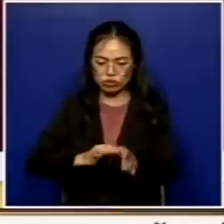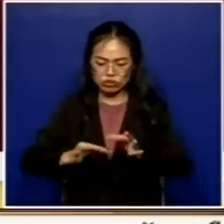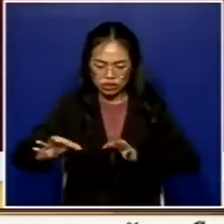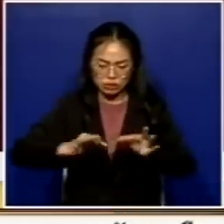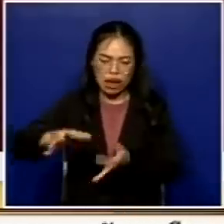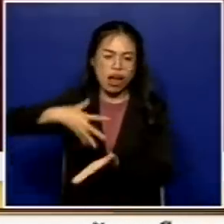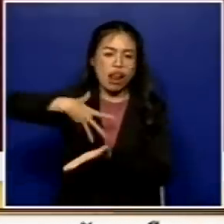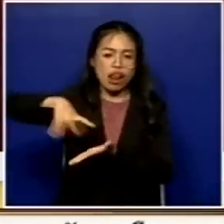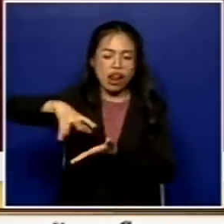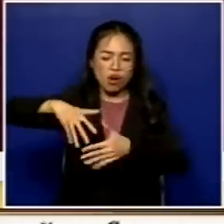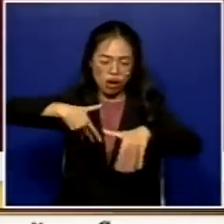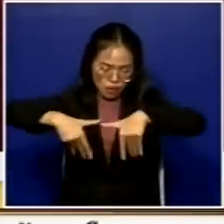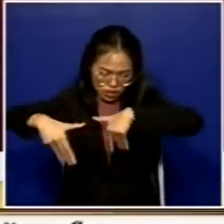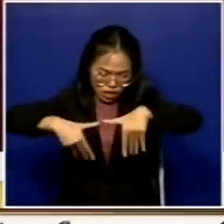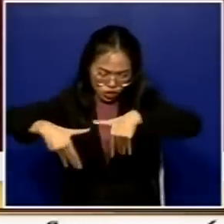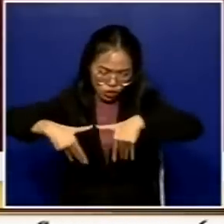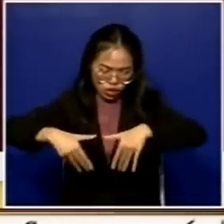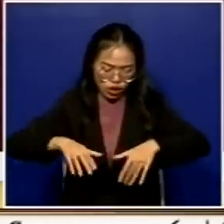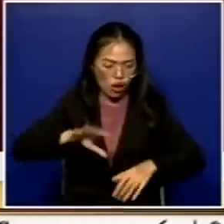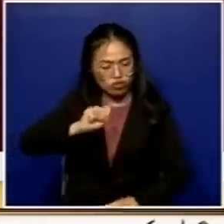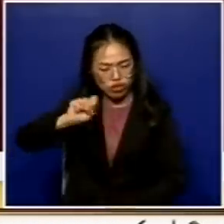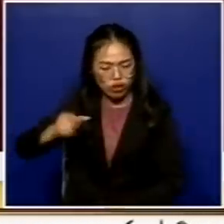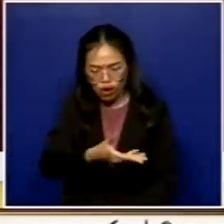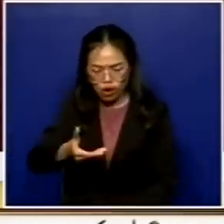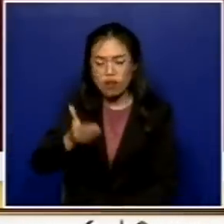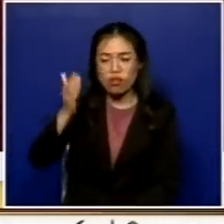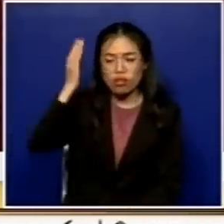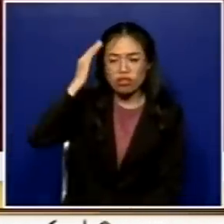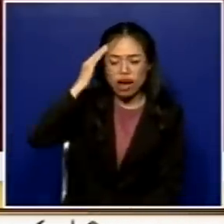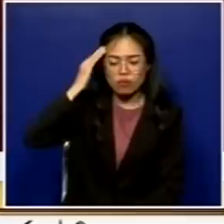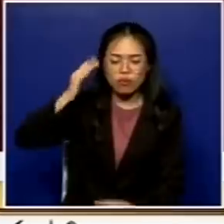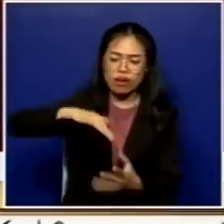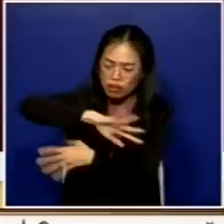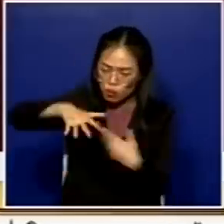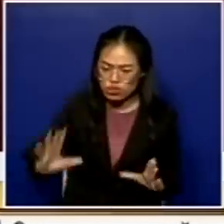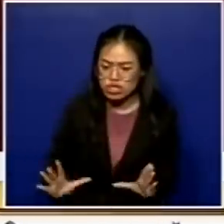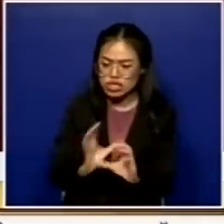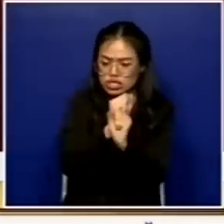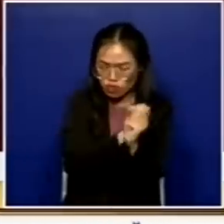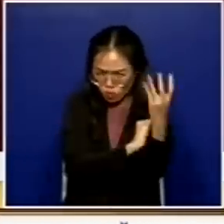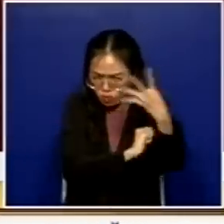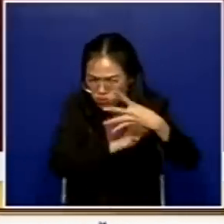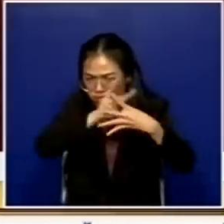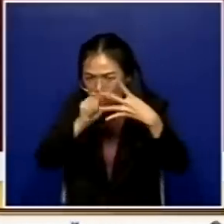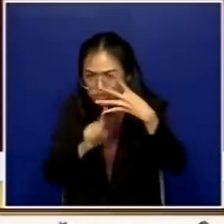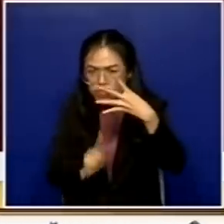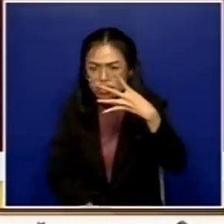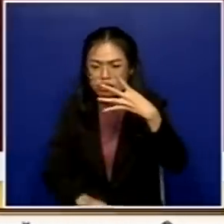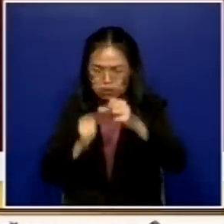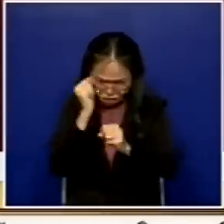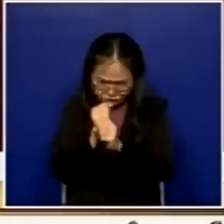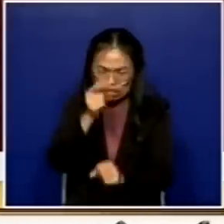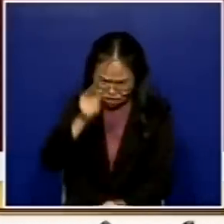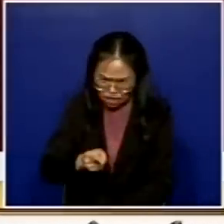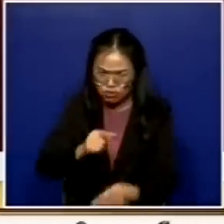ี่น้องในรศภาษทราบว่าทั้งหมดที่สรุปมา 4 ข้อเก่าหา เป็นจรงดังอย่าง